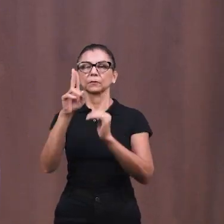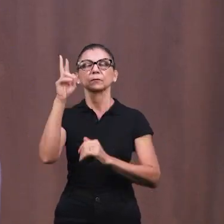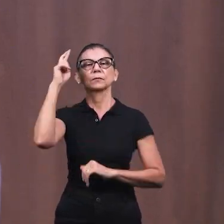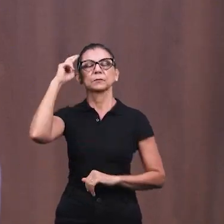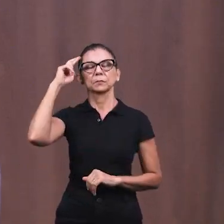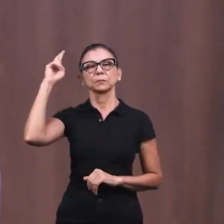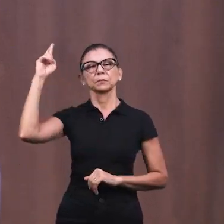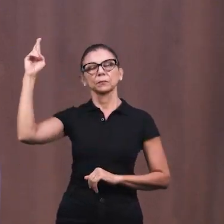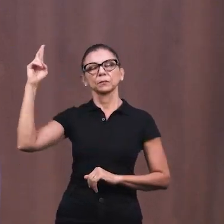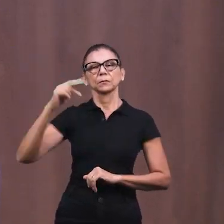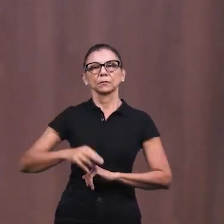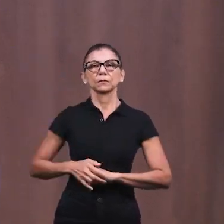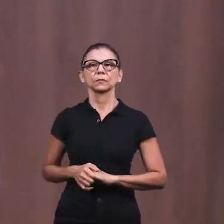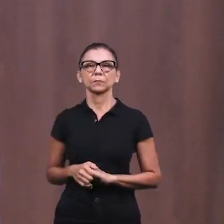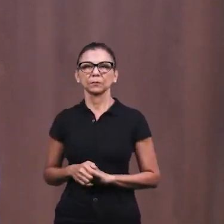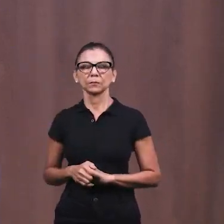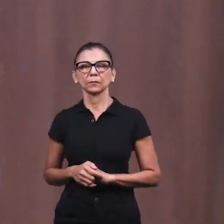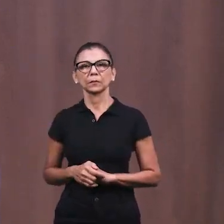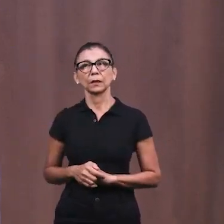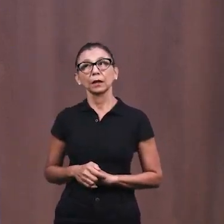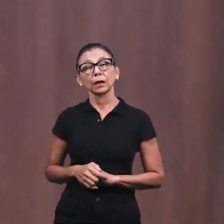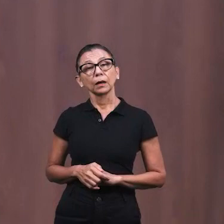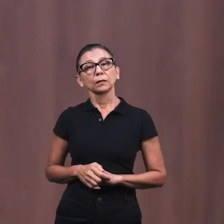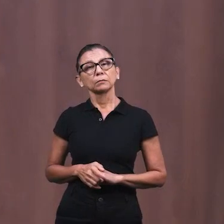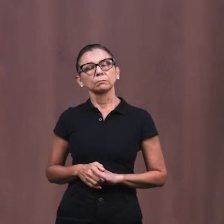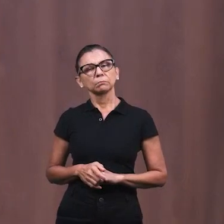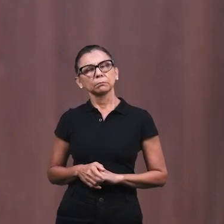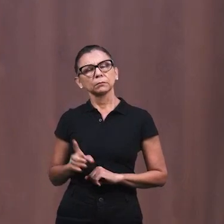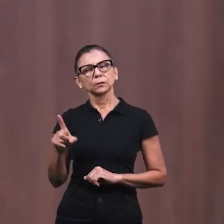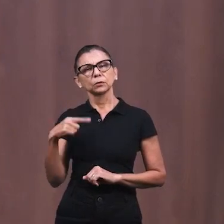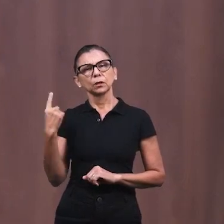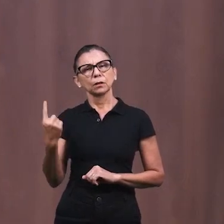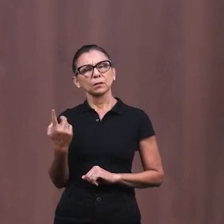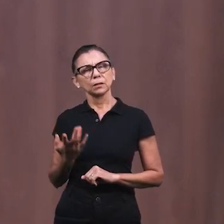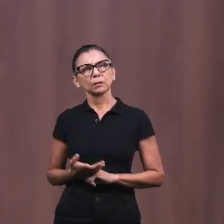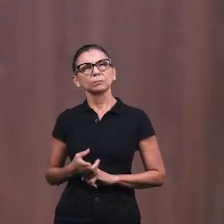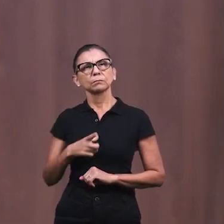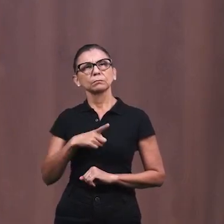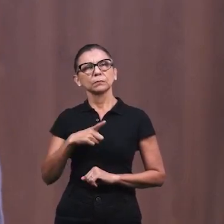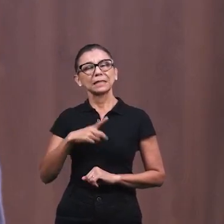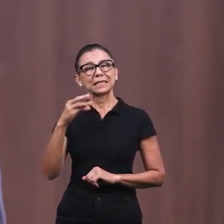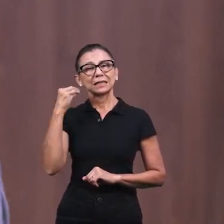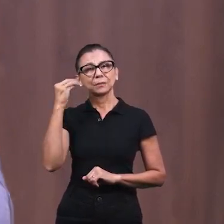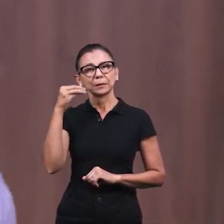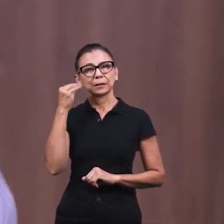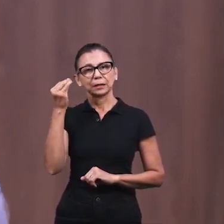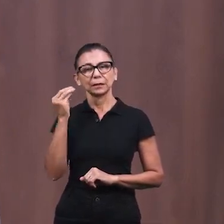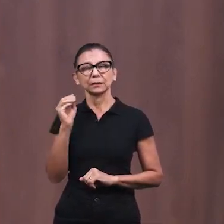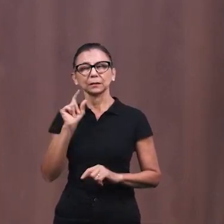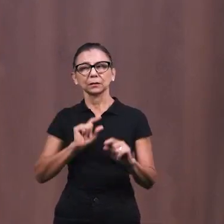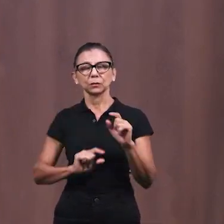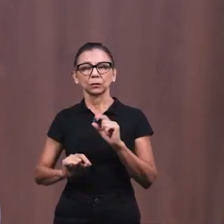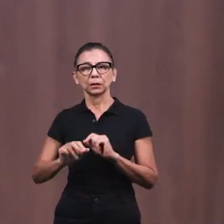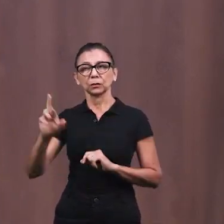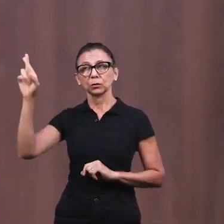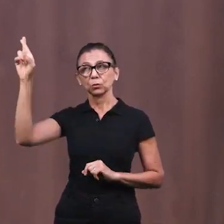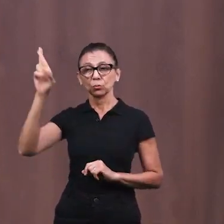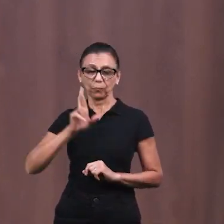Soit le nom du Seigneur. Mes frères, nous avons vécu une expérience avec